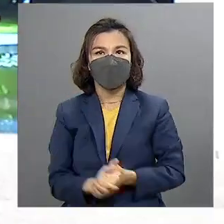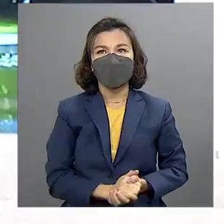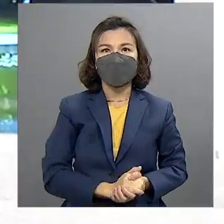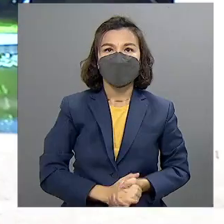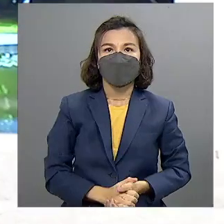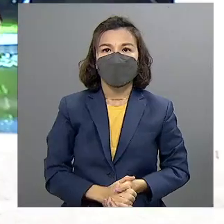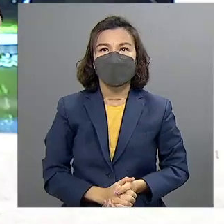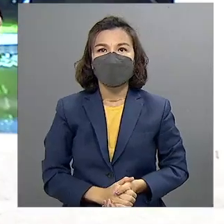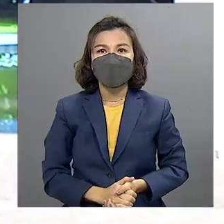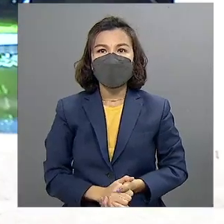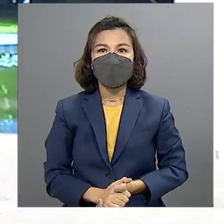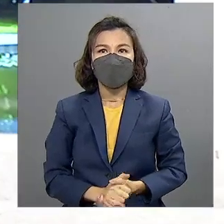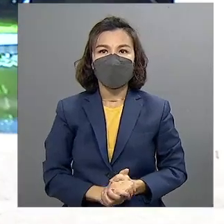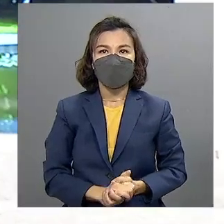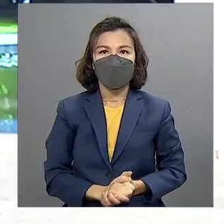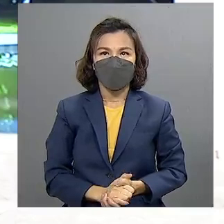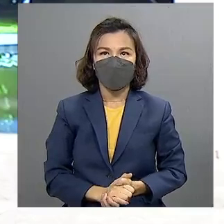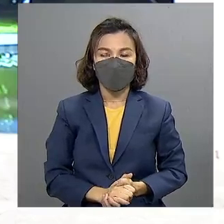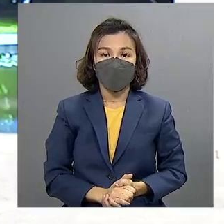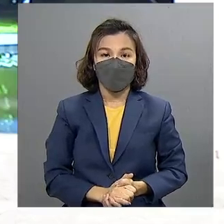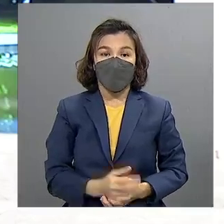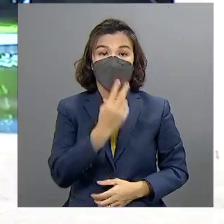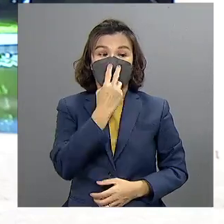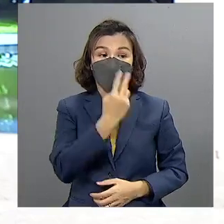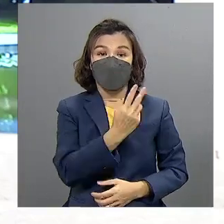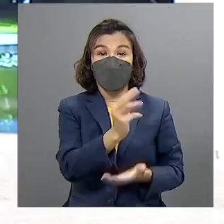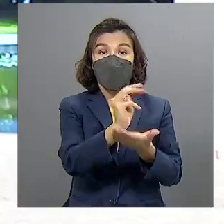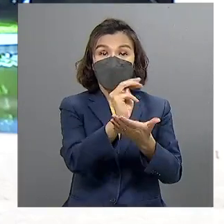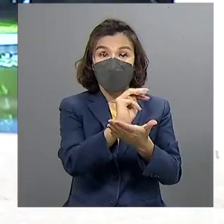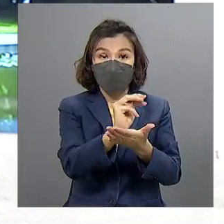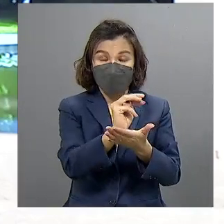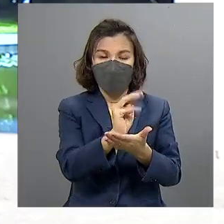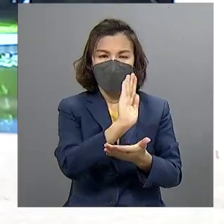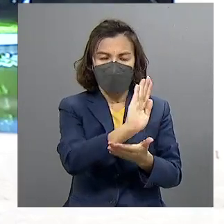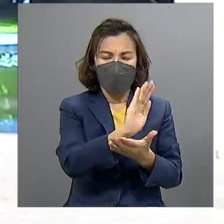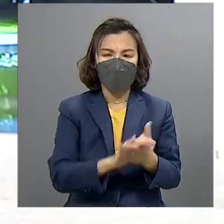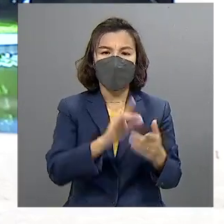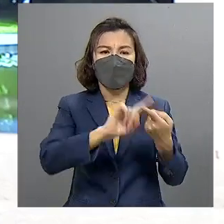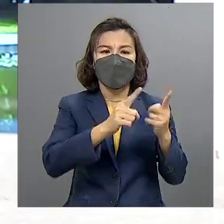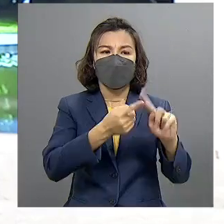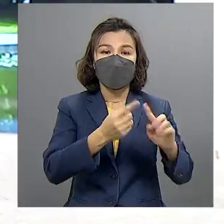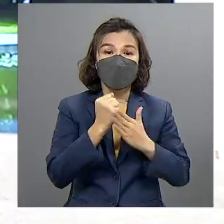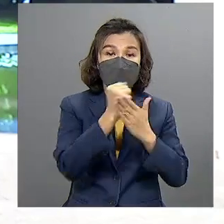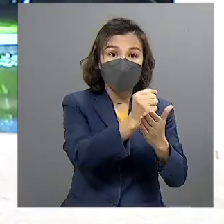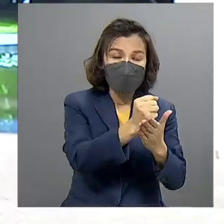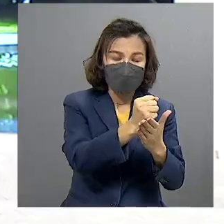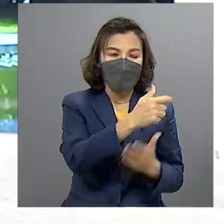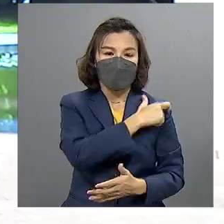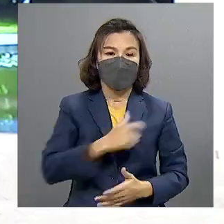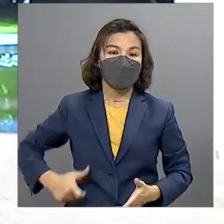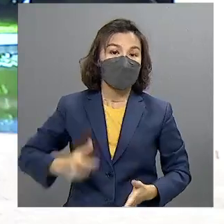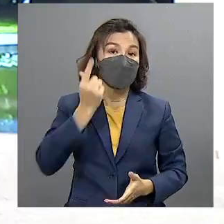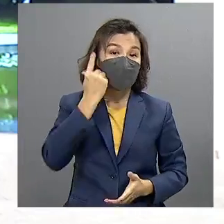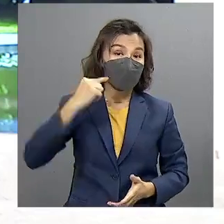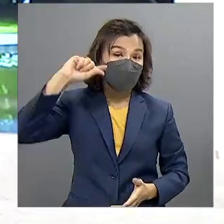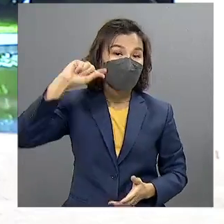มาดูภารกิจของมูลนิธิเพื่อนพึ่งพายามยากสภากาชาดไทยค่ะก็มีการประกอบอาหารเพื่อช่วยเหลือผู้ประสบอุ